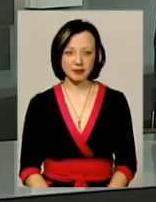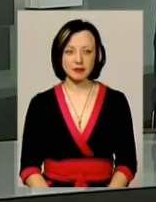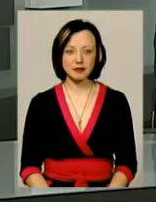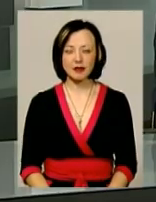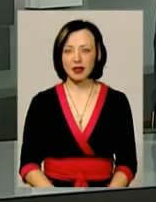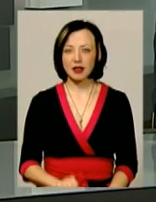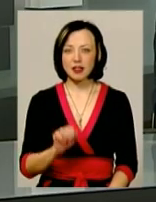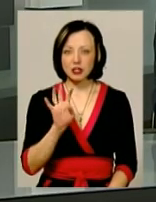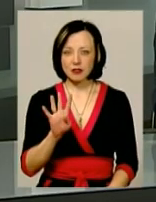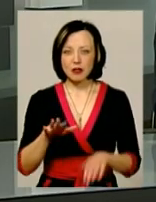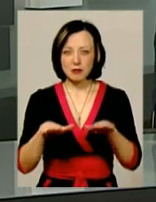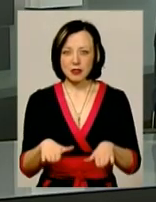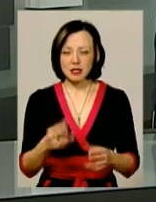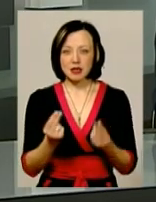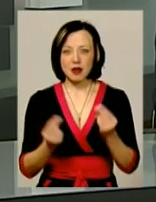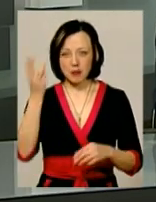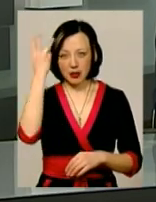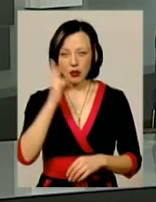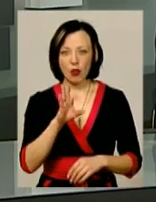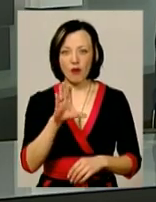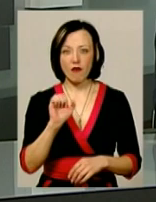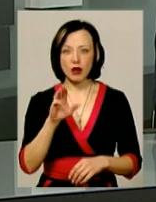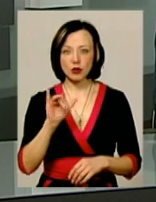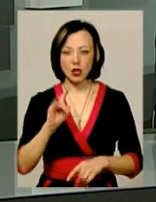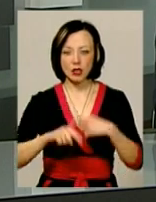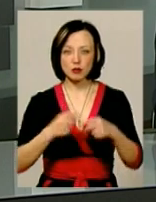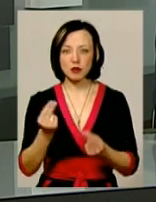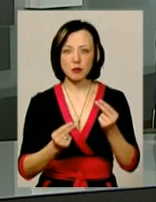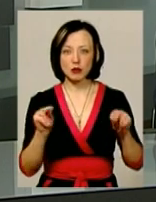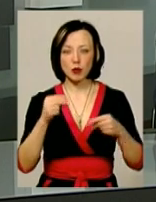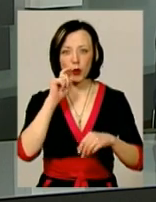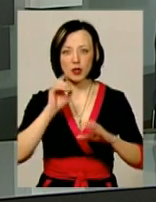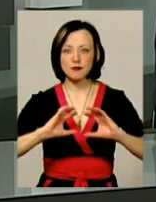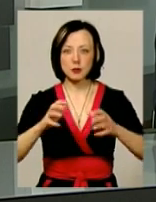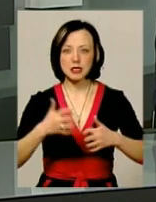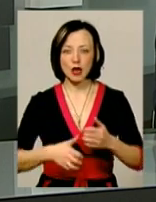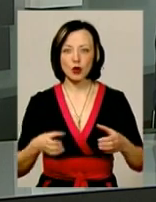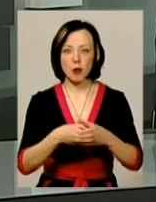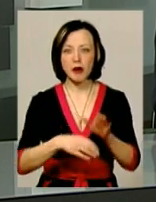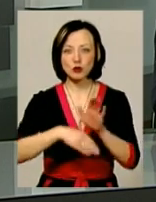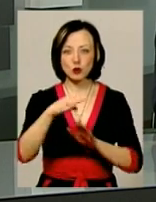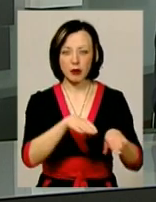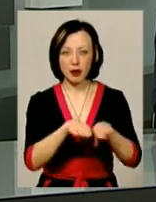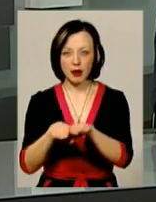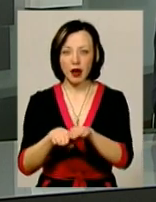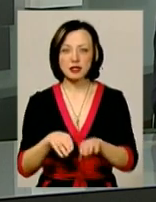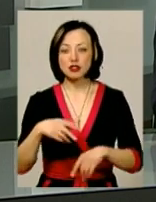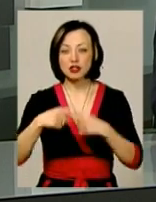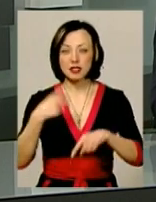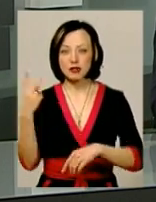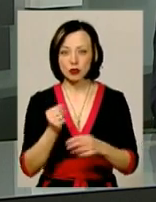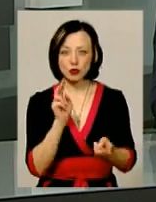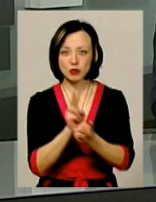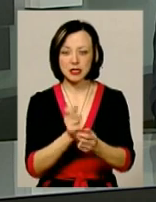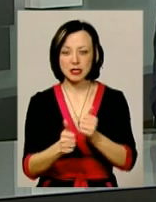На четвертому місці зіграє хмельницький «Новатор» свій наступний матч у чемпіонаті України з волейболу серед команд Суперліги. За два тижні клуб зустрінеться